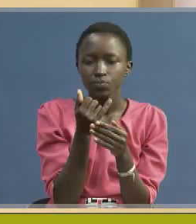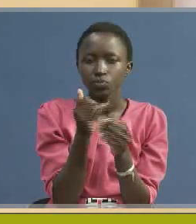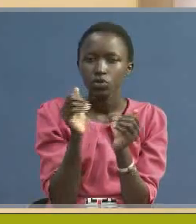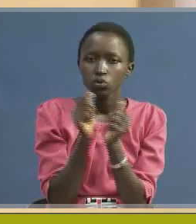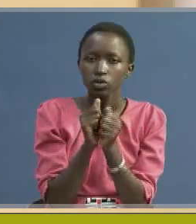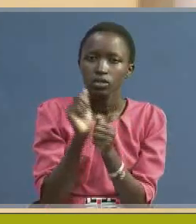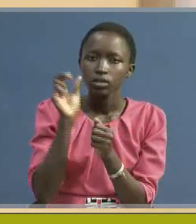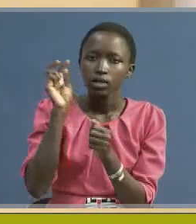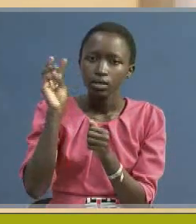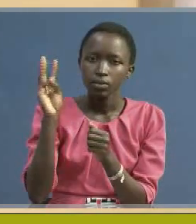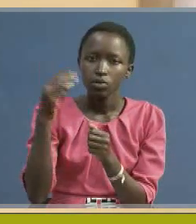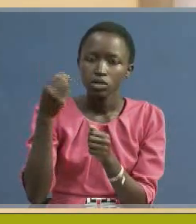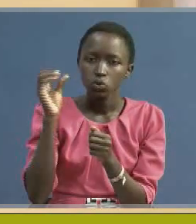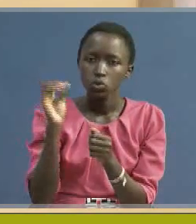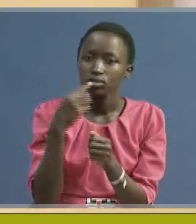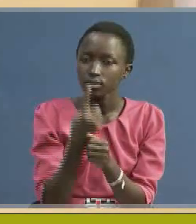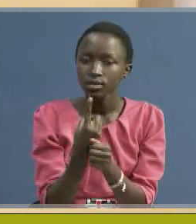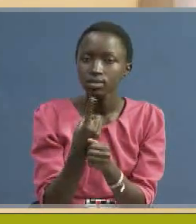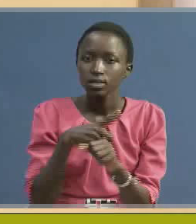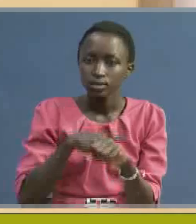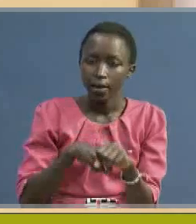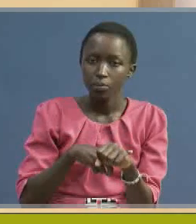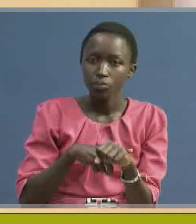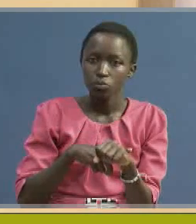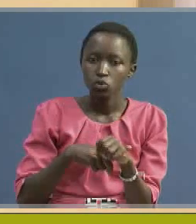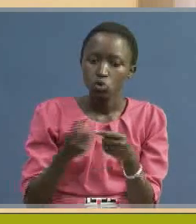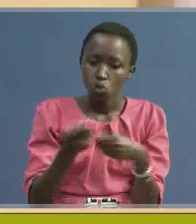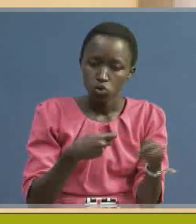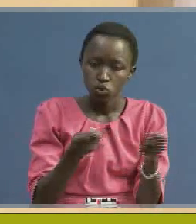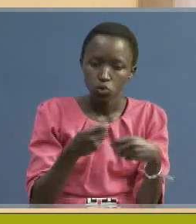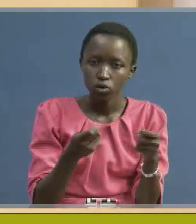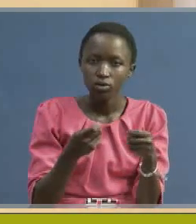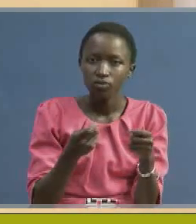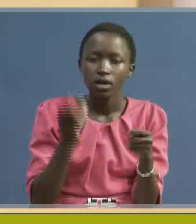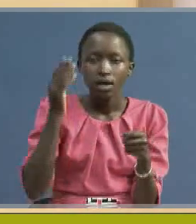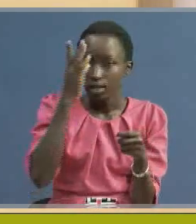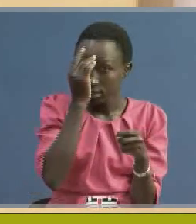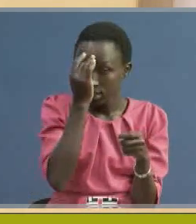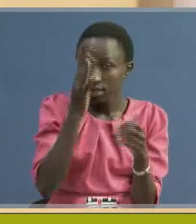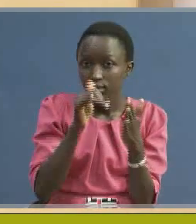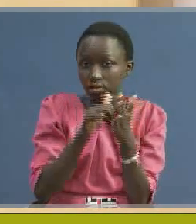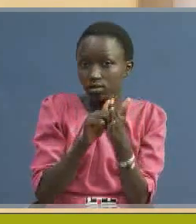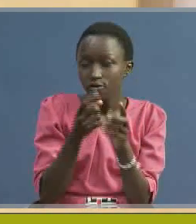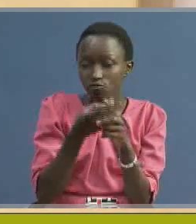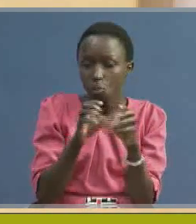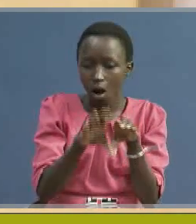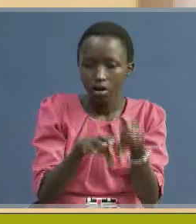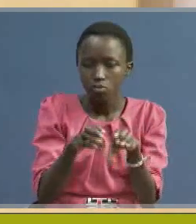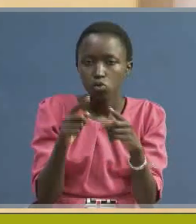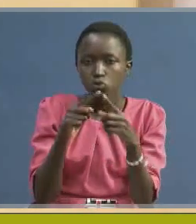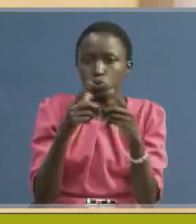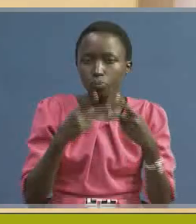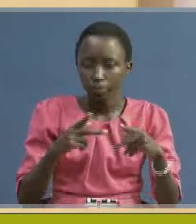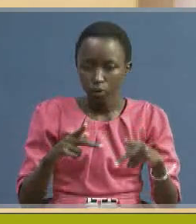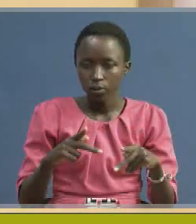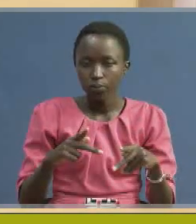with WHO tunasema, when it comes to controlling of zoonotic diseases, yani yale diseases zinatoka kwa wanyama